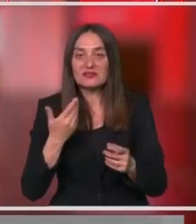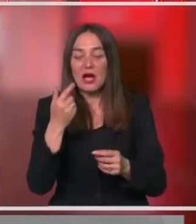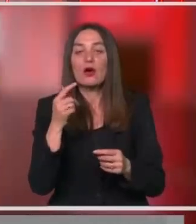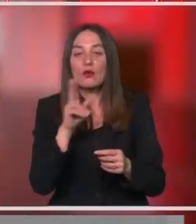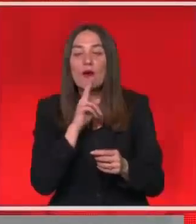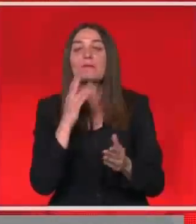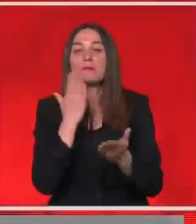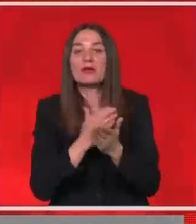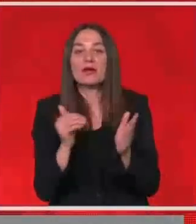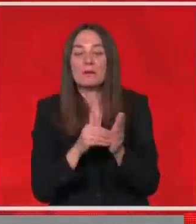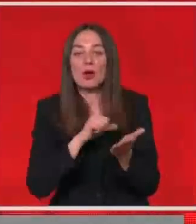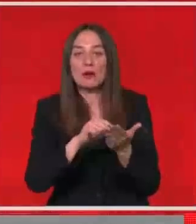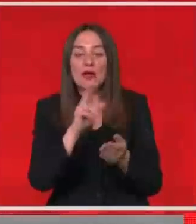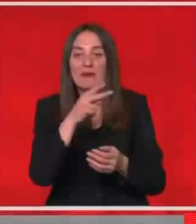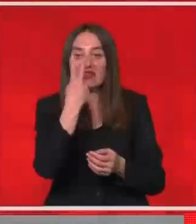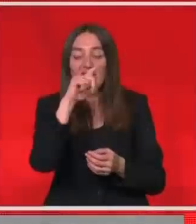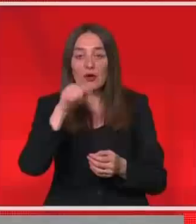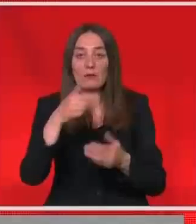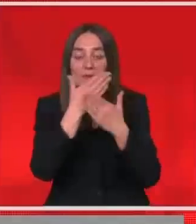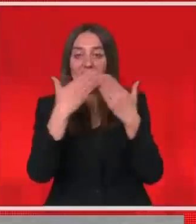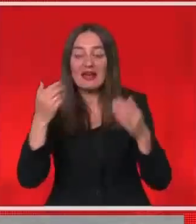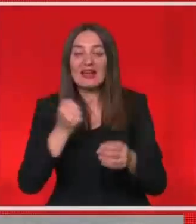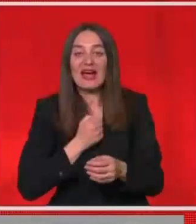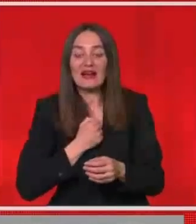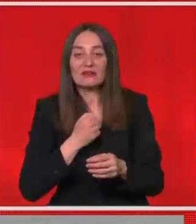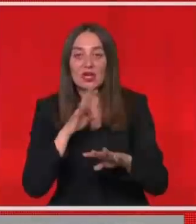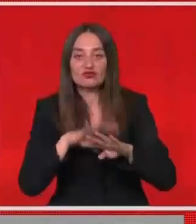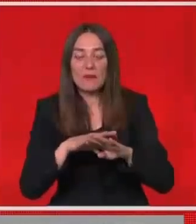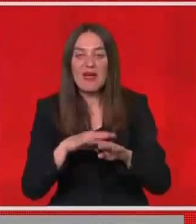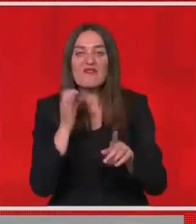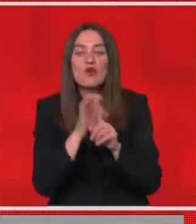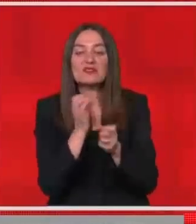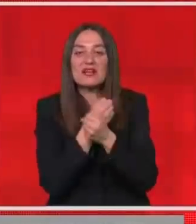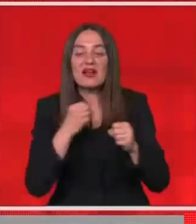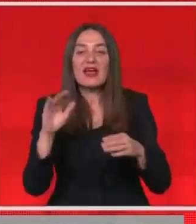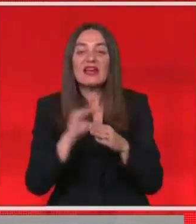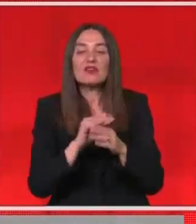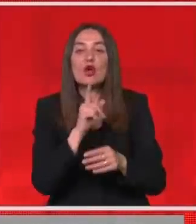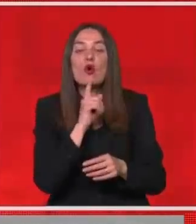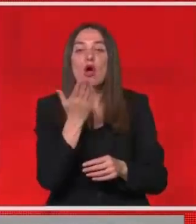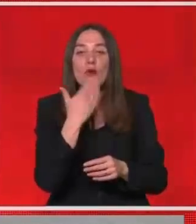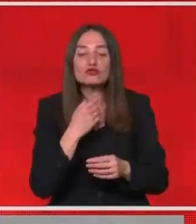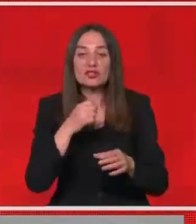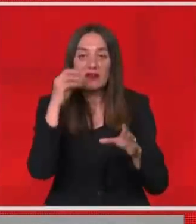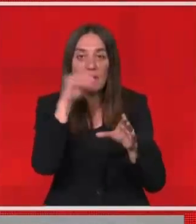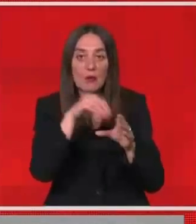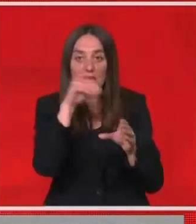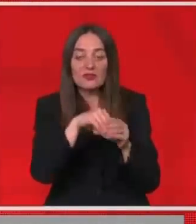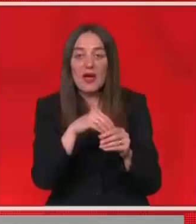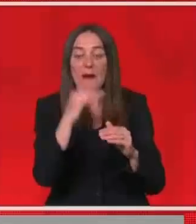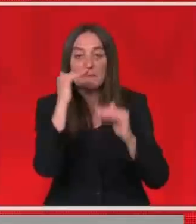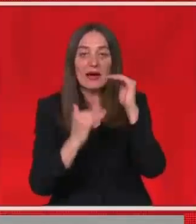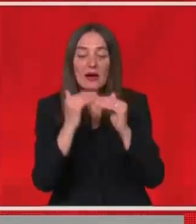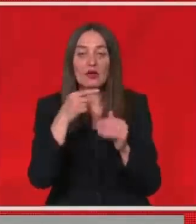plati. Imate 2,2 milijarde garantne šeme, fond za razvoj, likvidnosti koje hoćete da upumpate paralelno